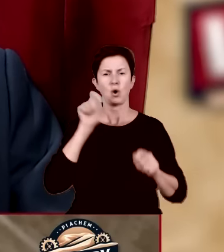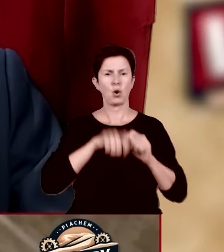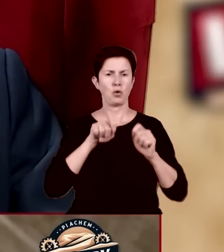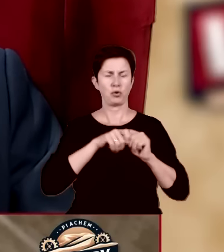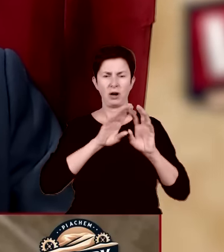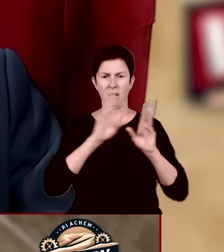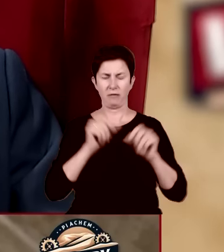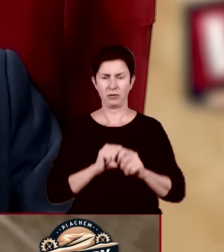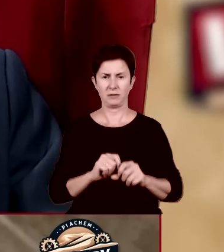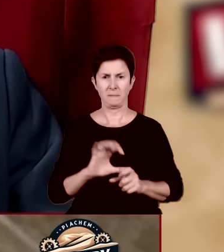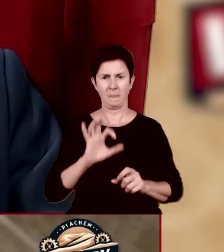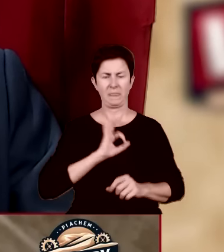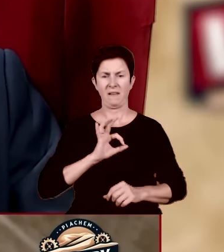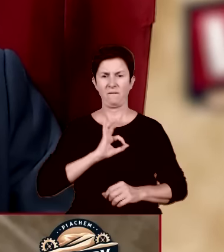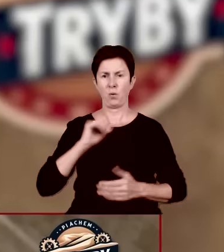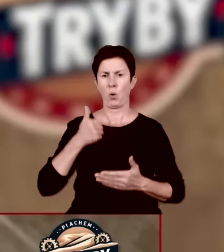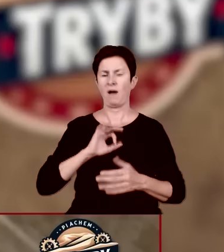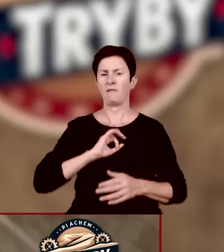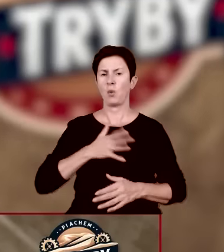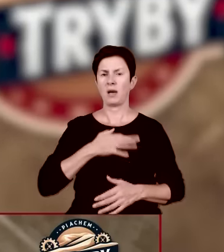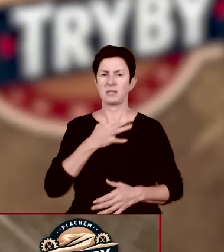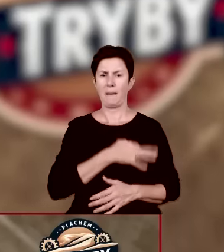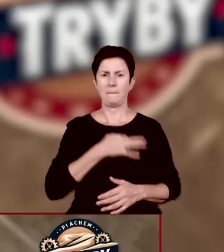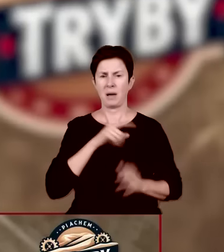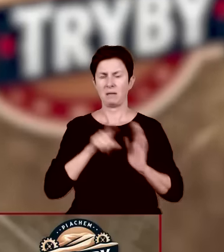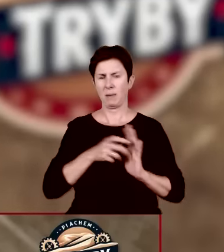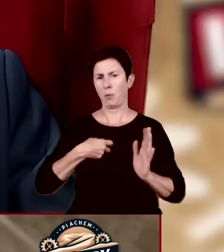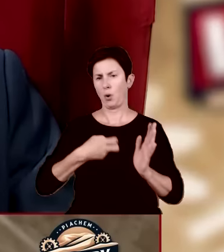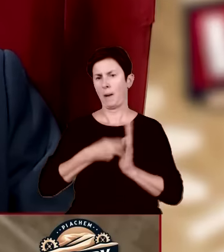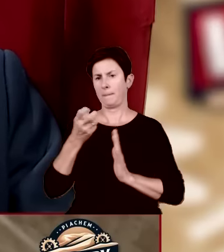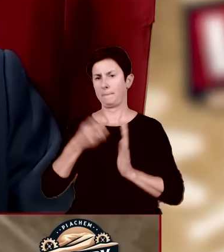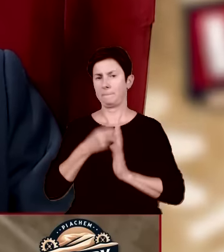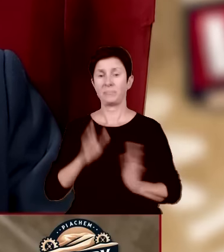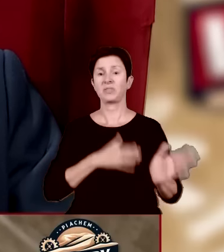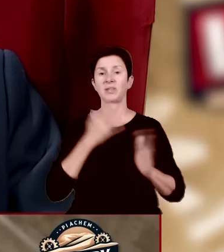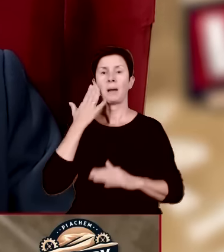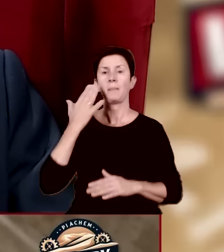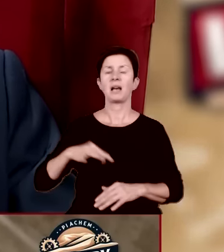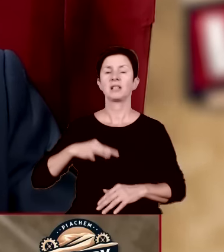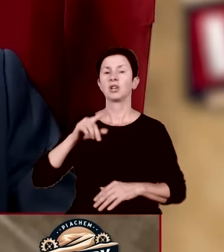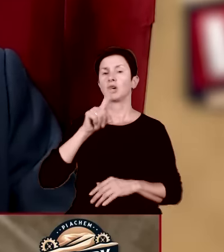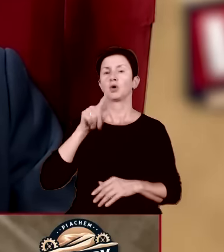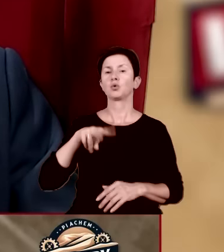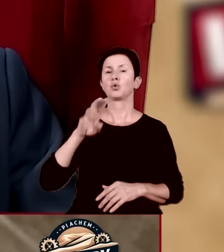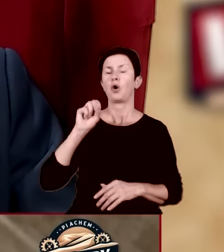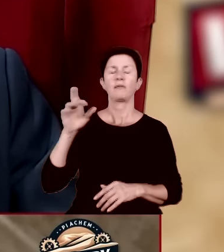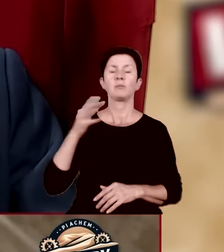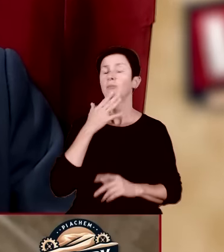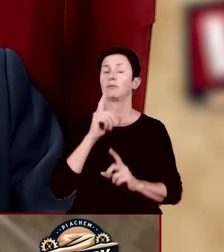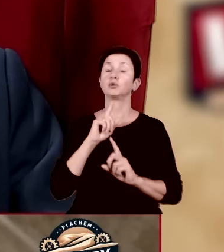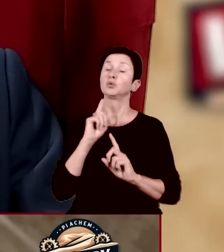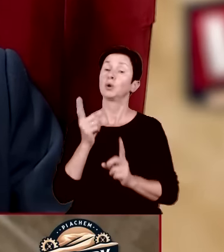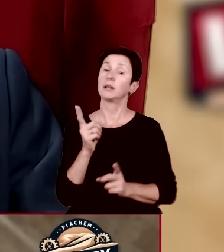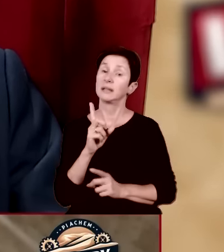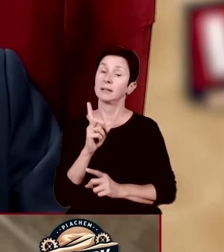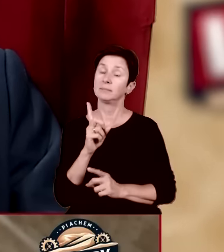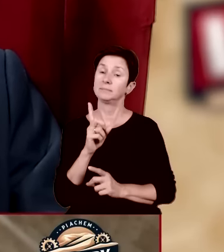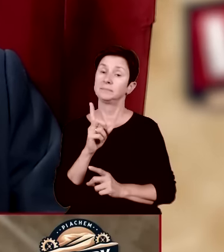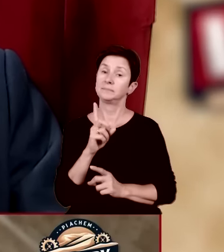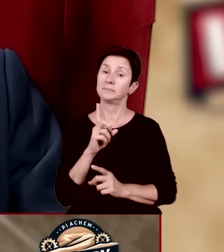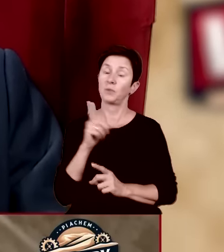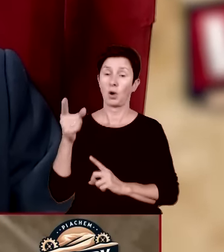też powyrzucał tam połowę. Powyrzucał we własnej partii, natomiast pani Anna Maria Żukowska zwraca uwagę na coś innego. uważa,